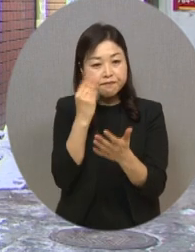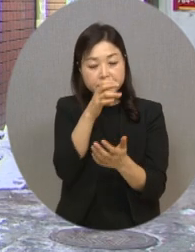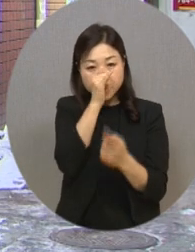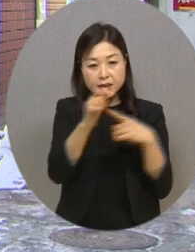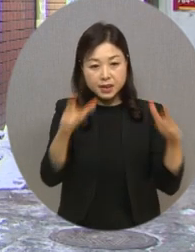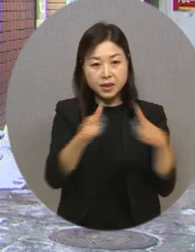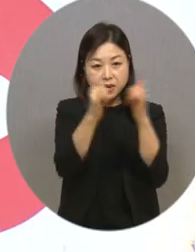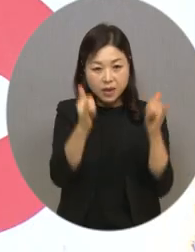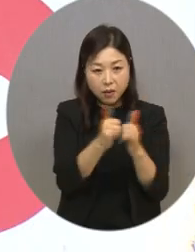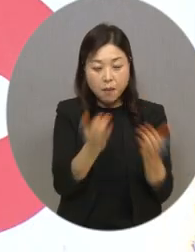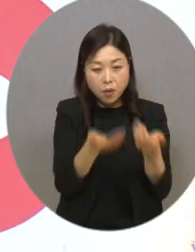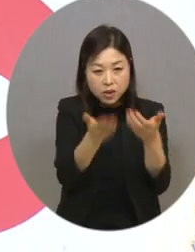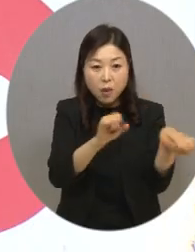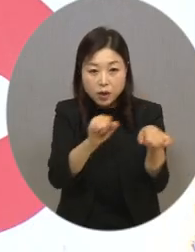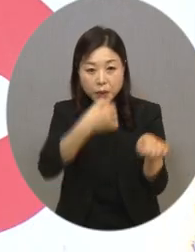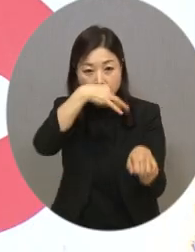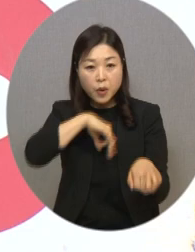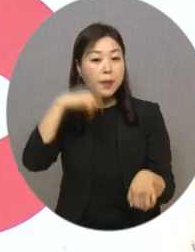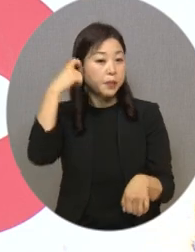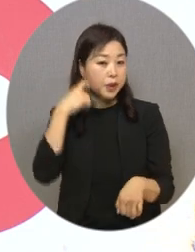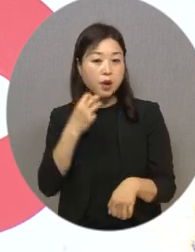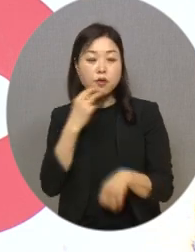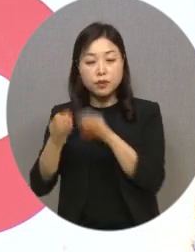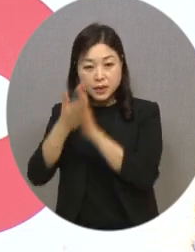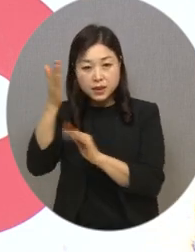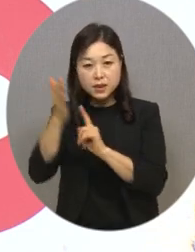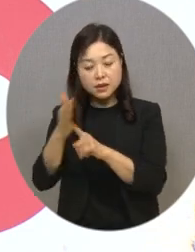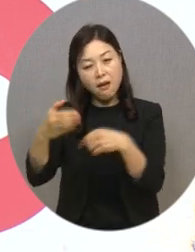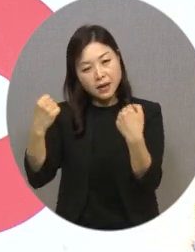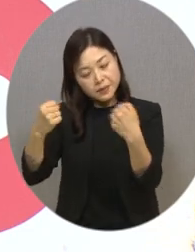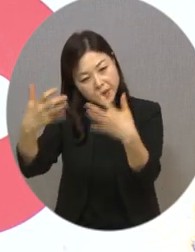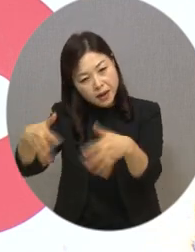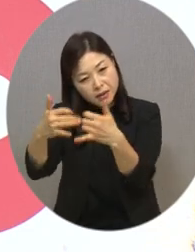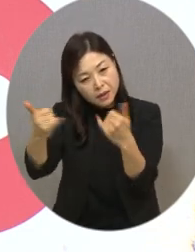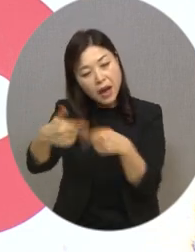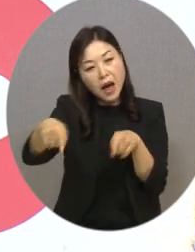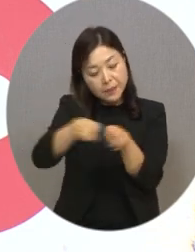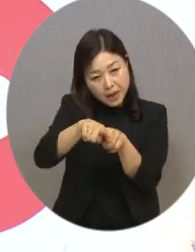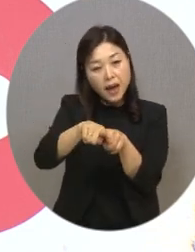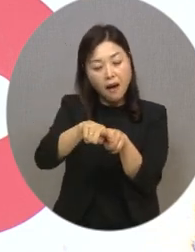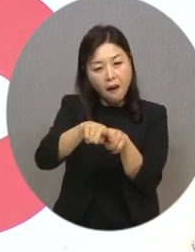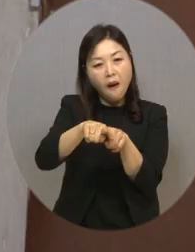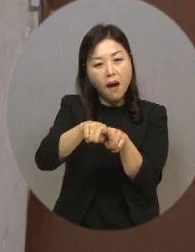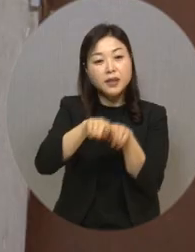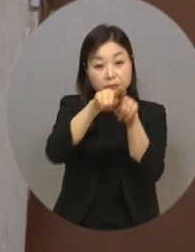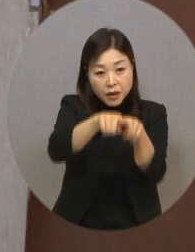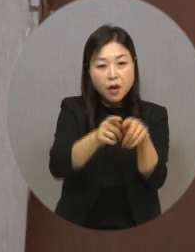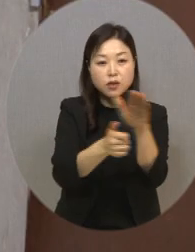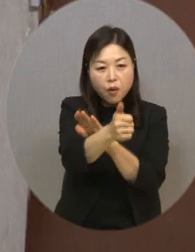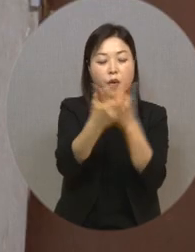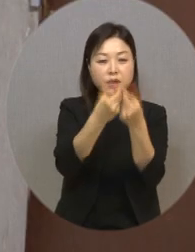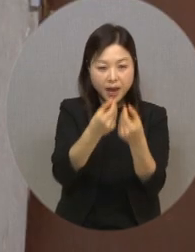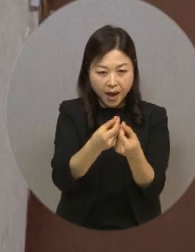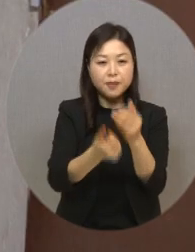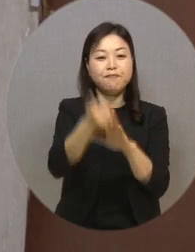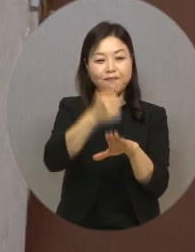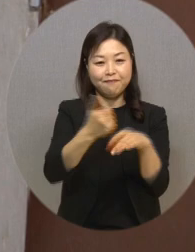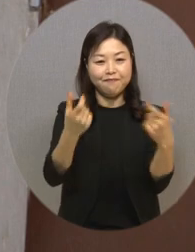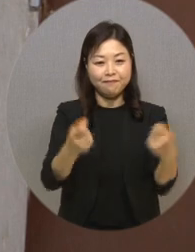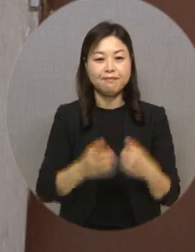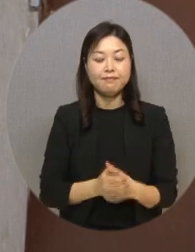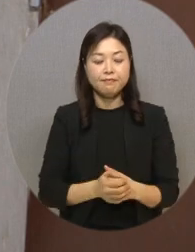대한 봉사로 보람을 느껴 서울시의 약자와의 동행 대표 정책 중 성공적 사례로 꼽힙니다